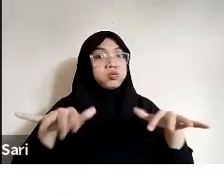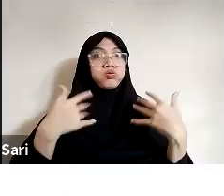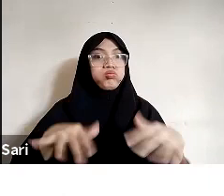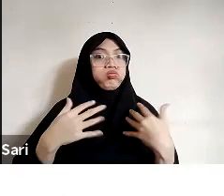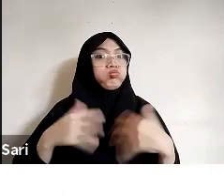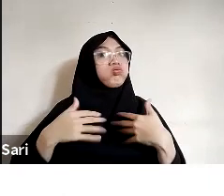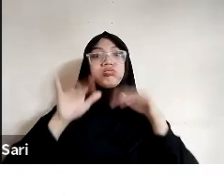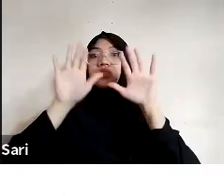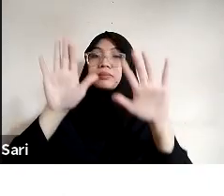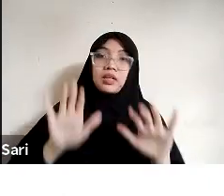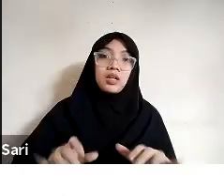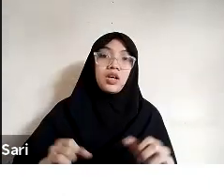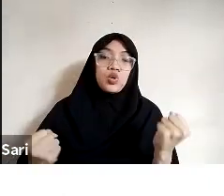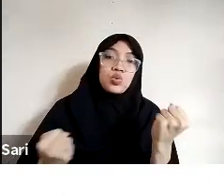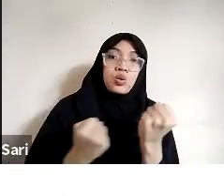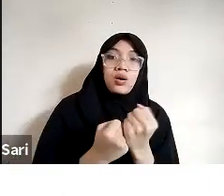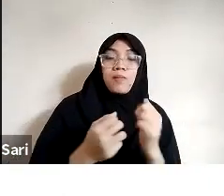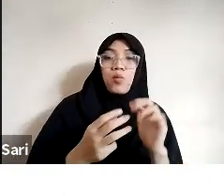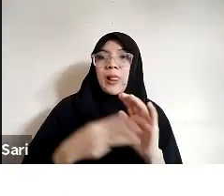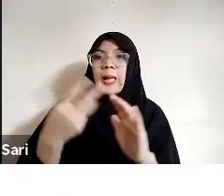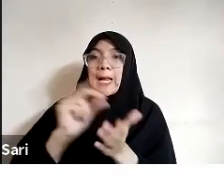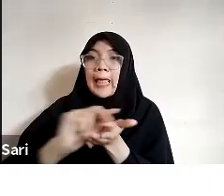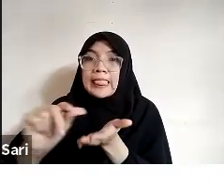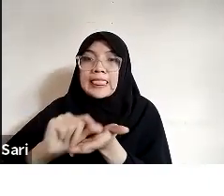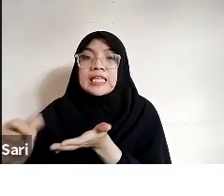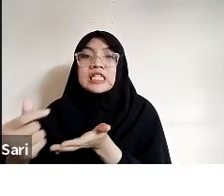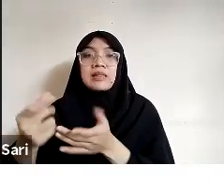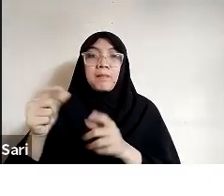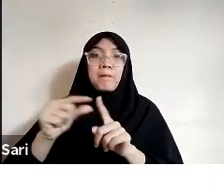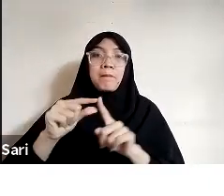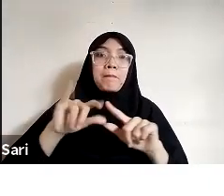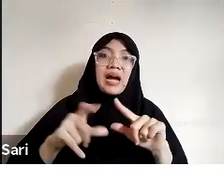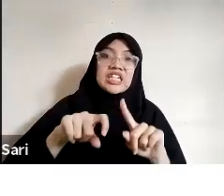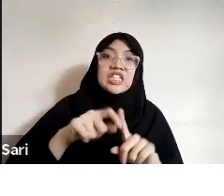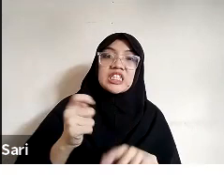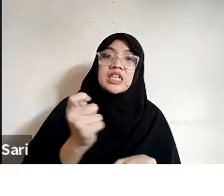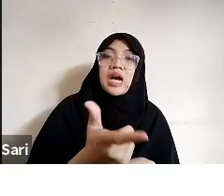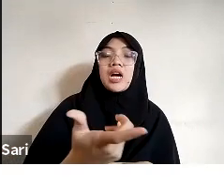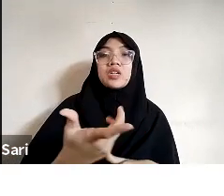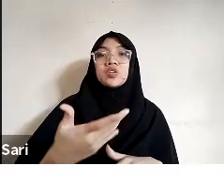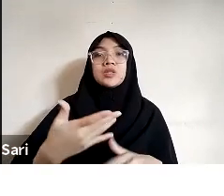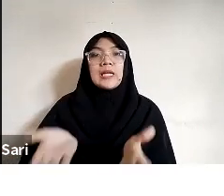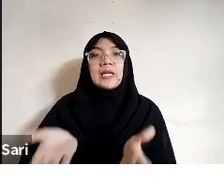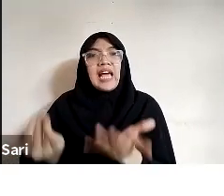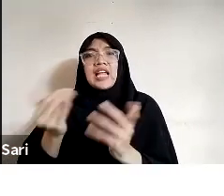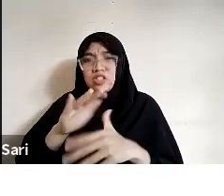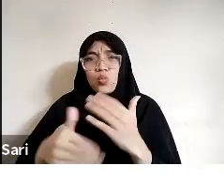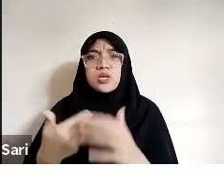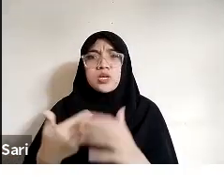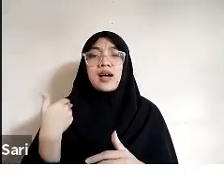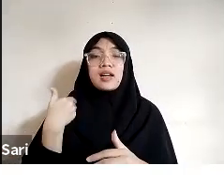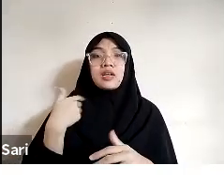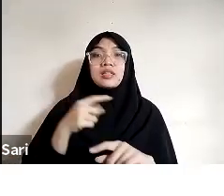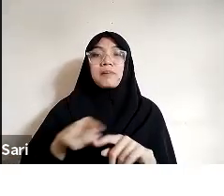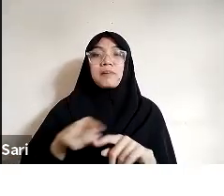bunga, kredit modal kerja, termasuk pajak, itu keringanan, meskipun banyak juga yang tidak